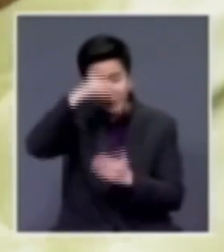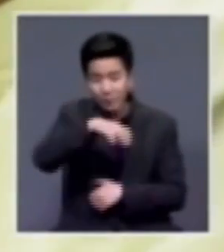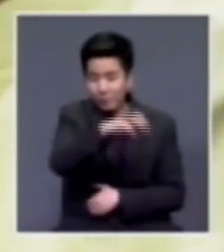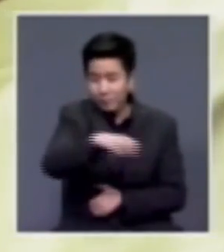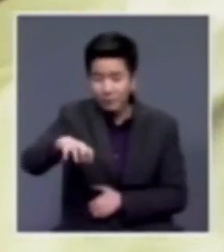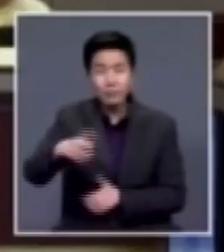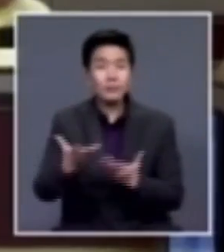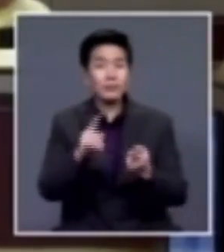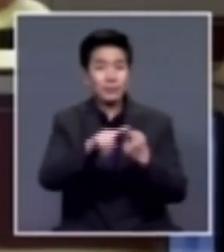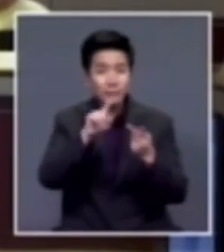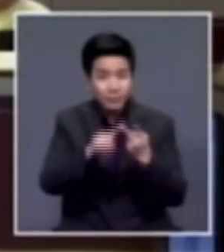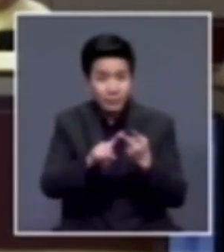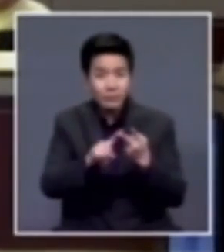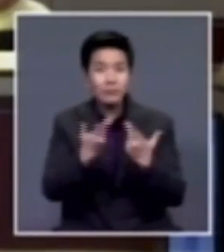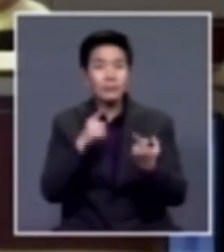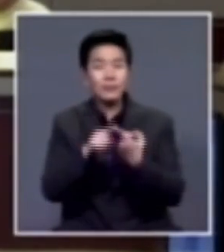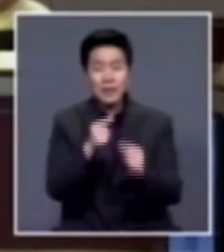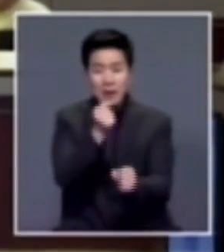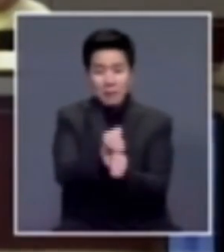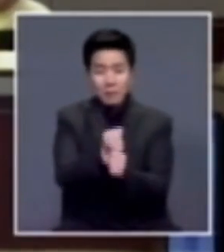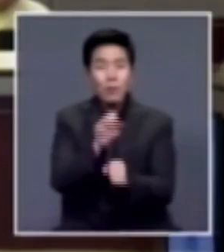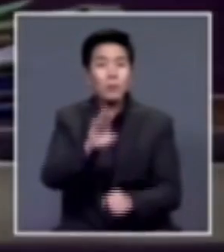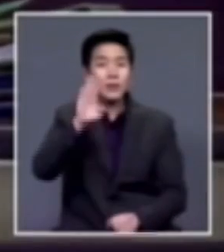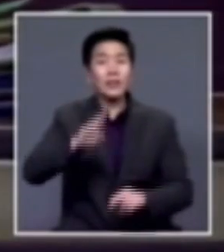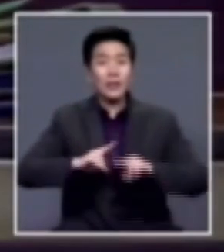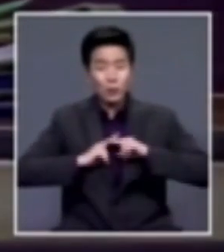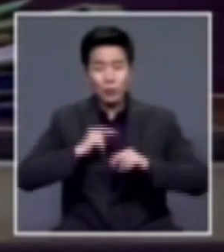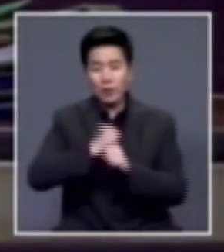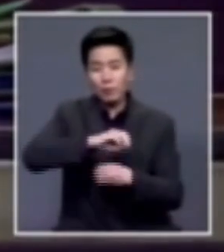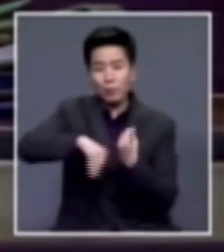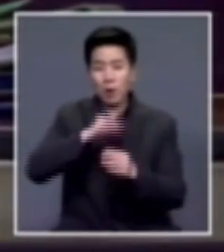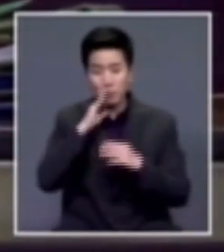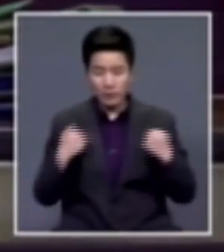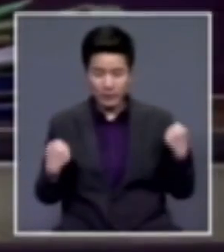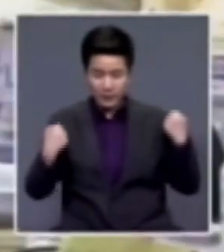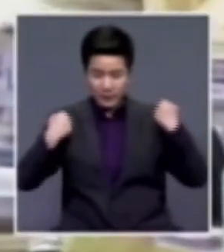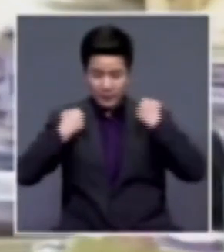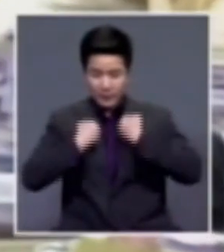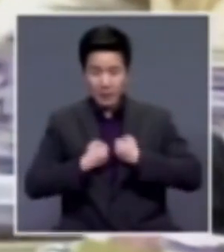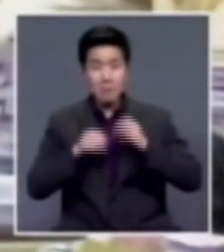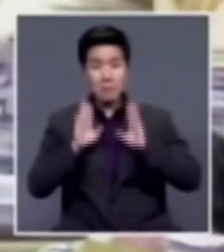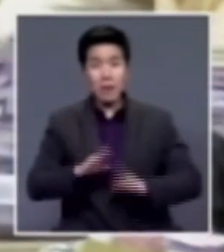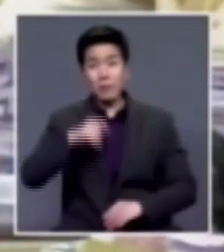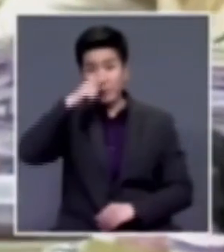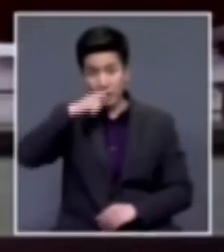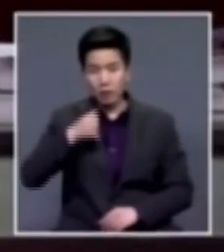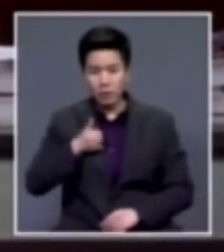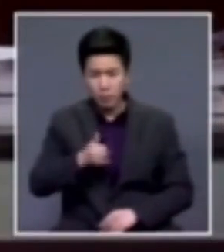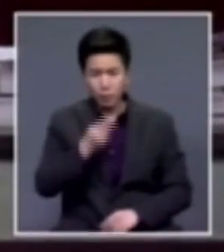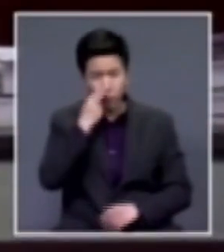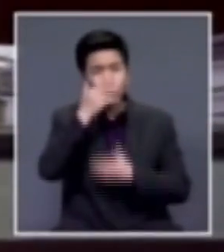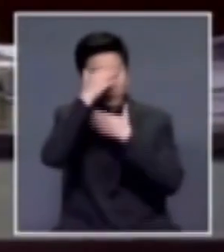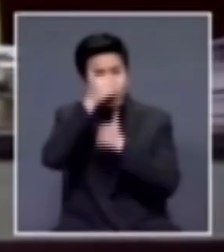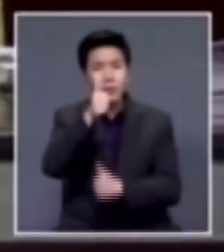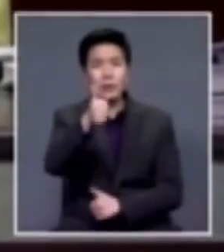ะครับหรือสถานการทำงานของเอกชนธุรกิจต่างๆถ้าแต่งชุดตัวนี้มาทำงานก็ดูน่าสนใจดีน